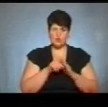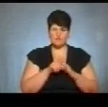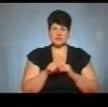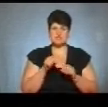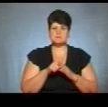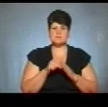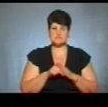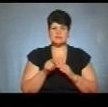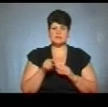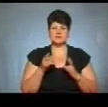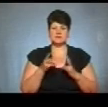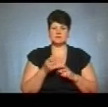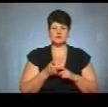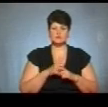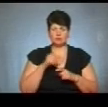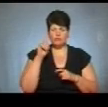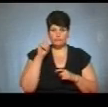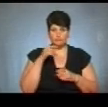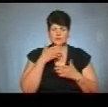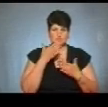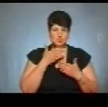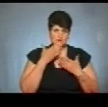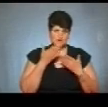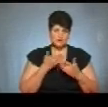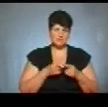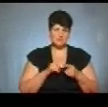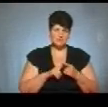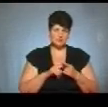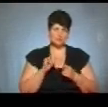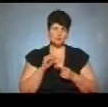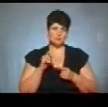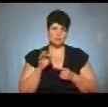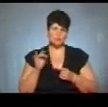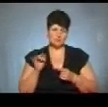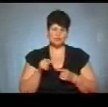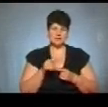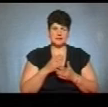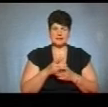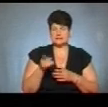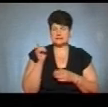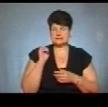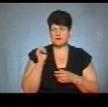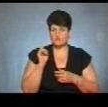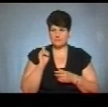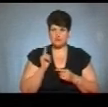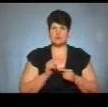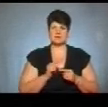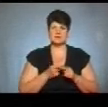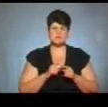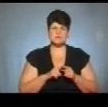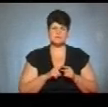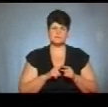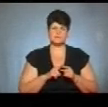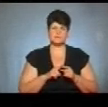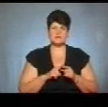треба дуже вміти читати ті узори, вони є старинні, ці узори, там